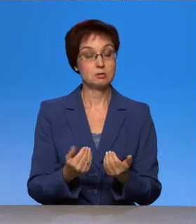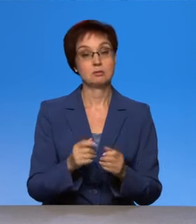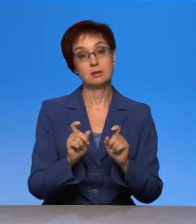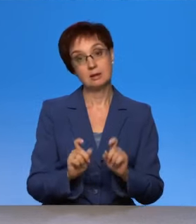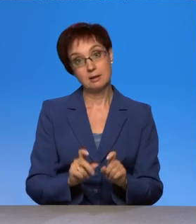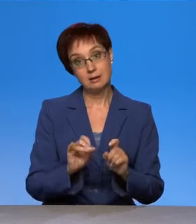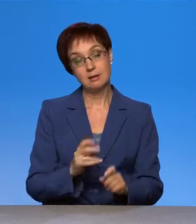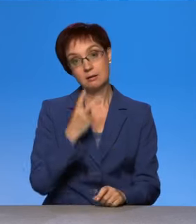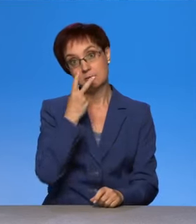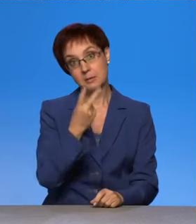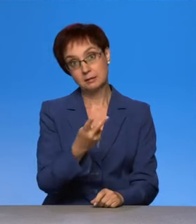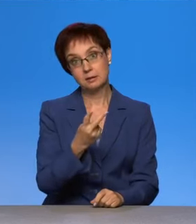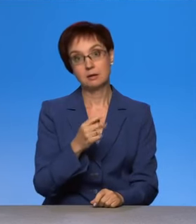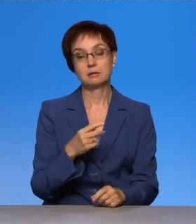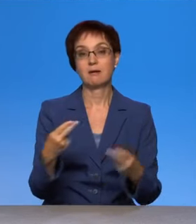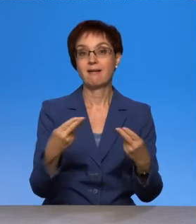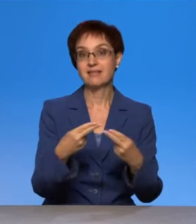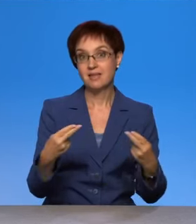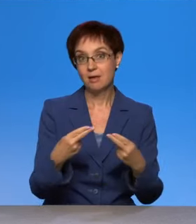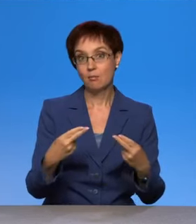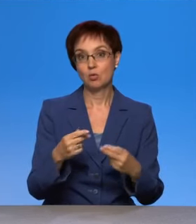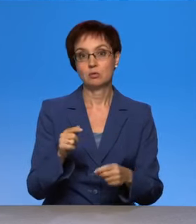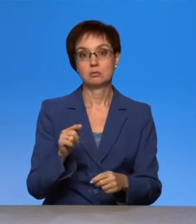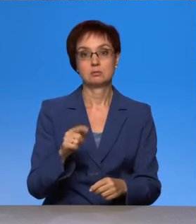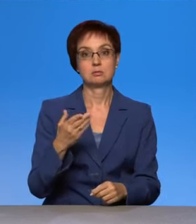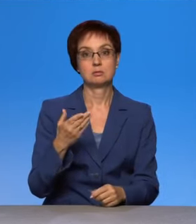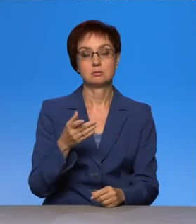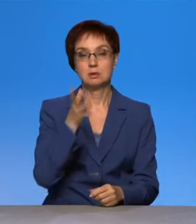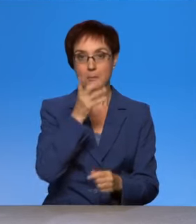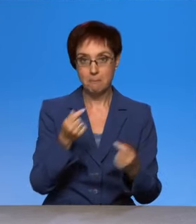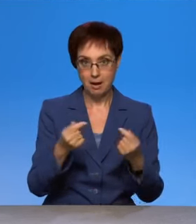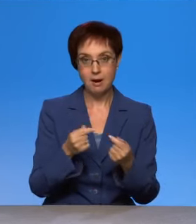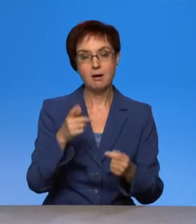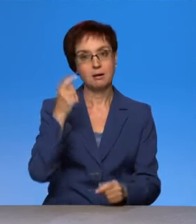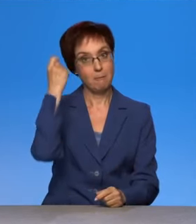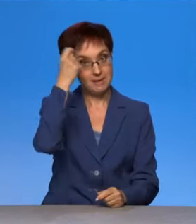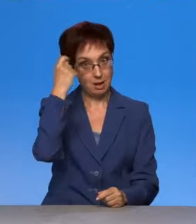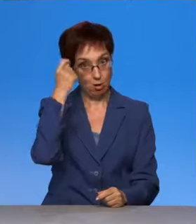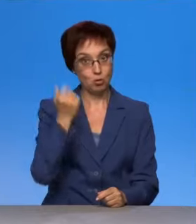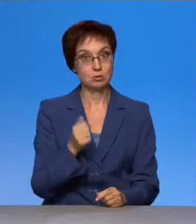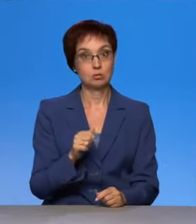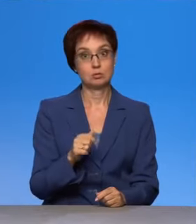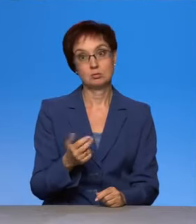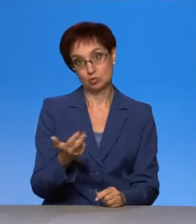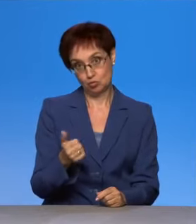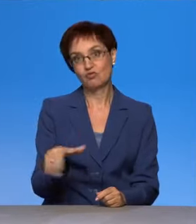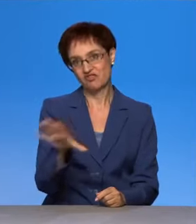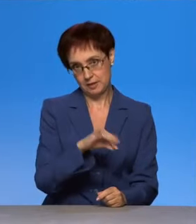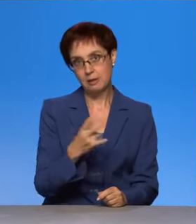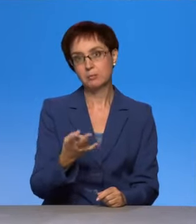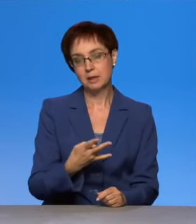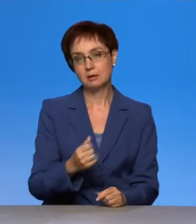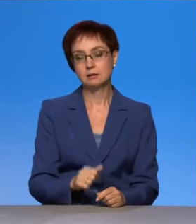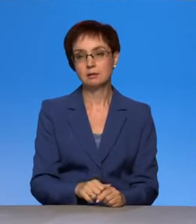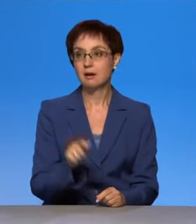тема «Пора к психологу». Ну как не пора, всем пора. Так, а вы ходили? Школа. Я